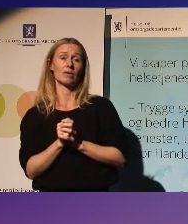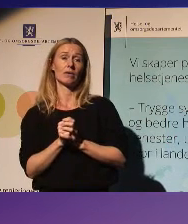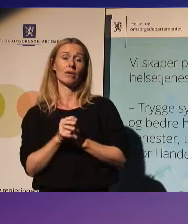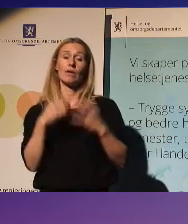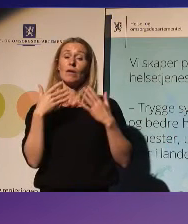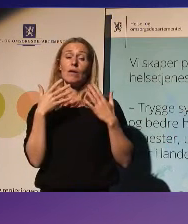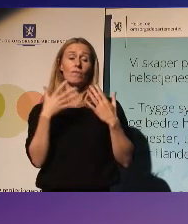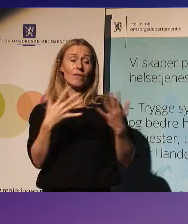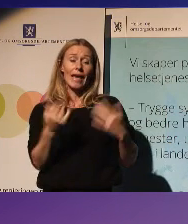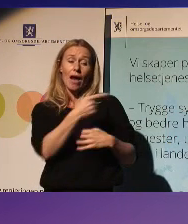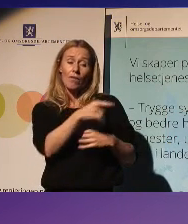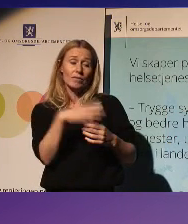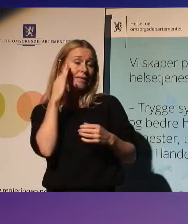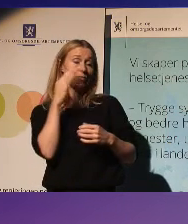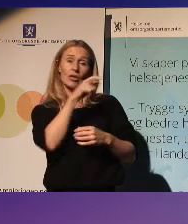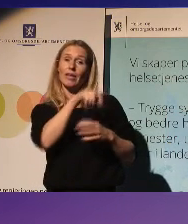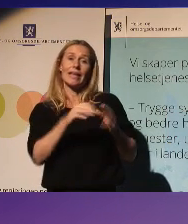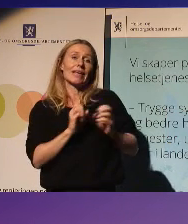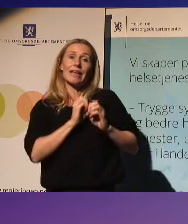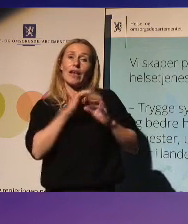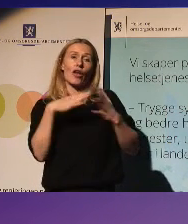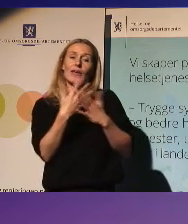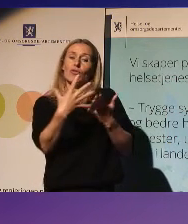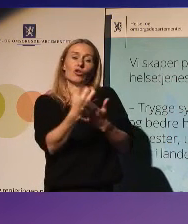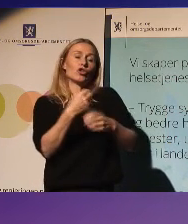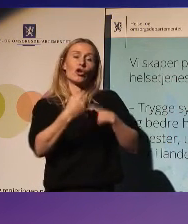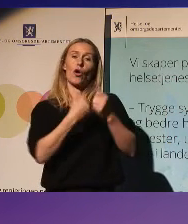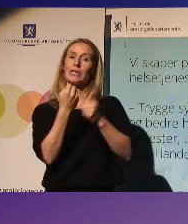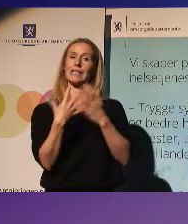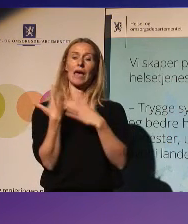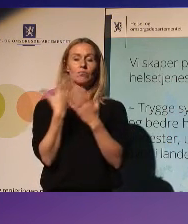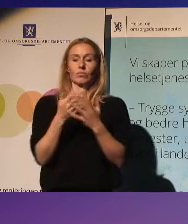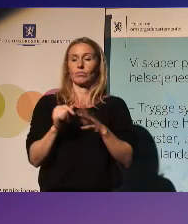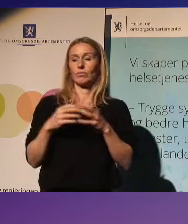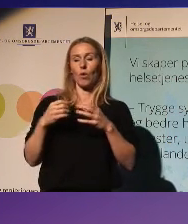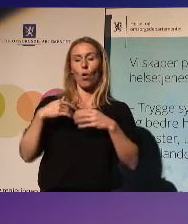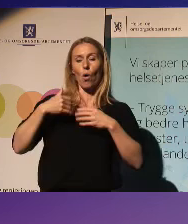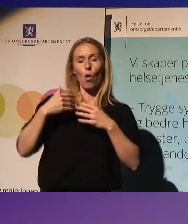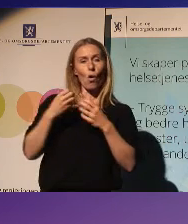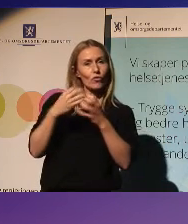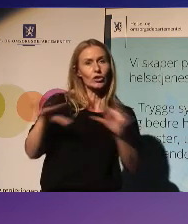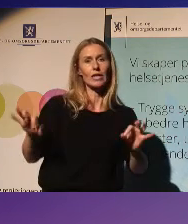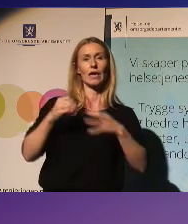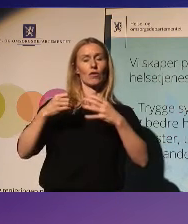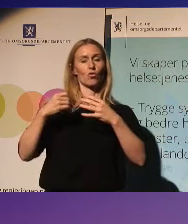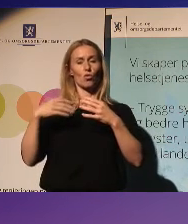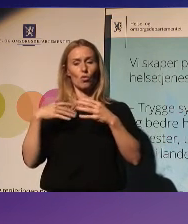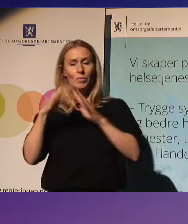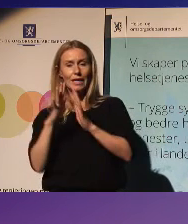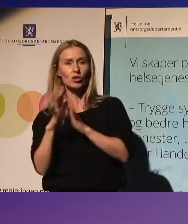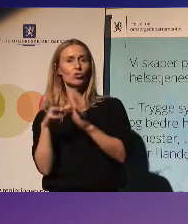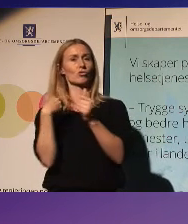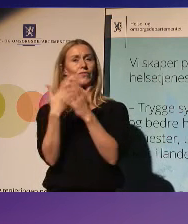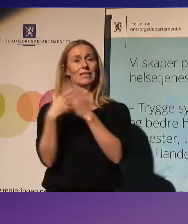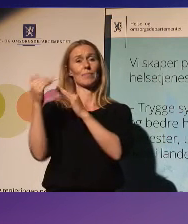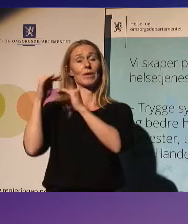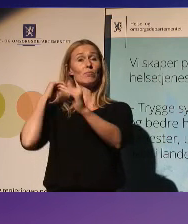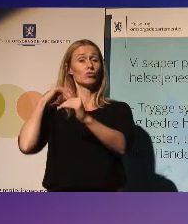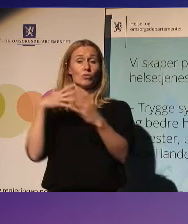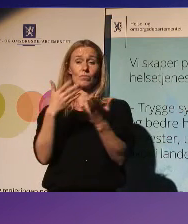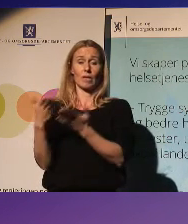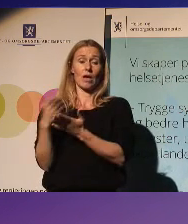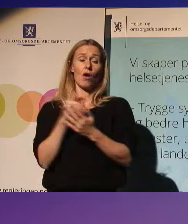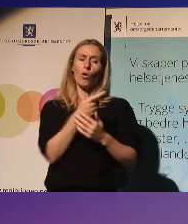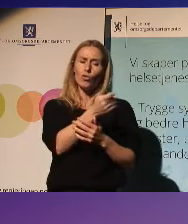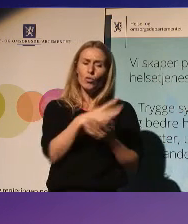ikke derfor klarer å nyttiggjøre seg av offentlig kommunikasjon som busstilbud. Og en del av den bistanden